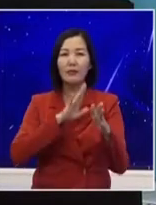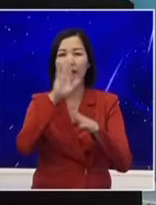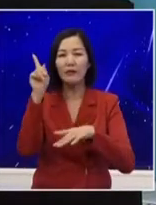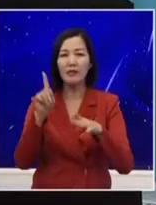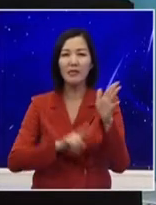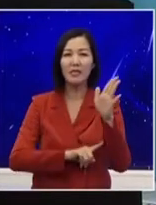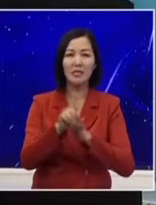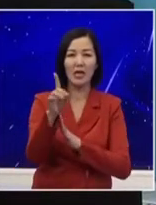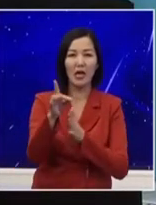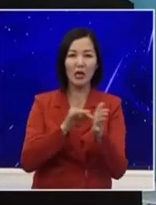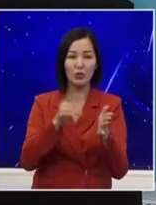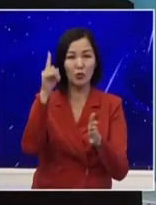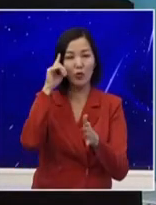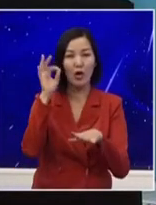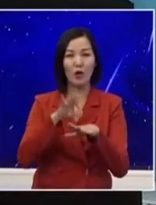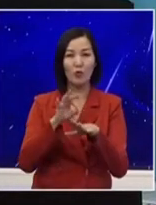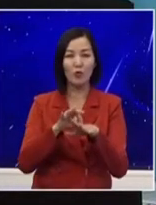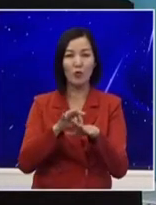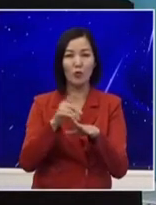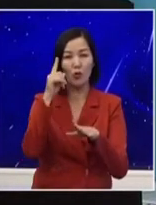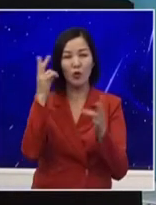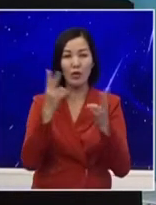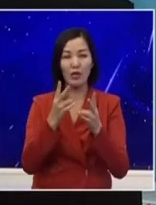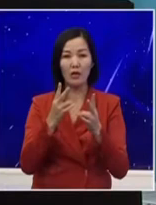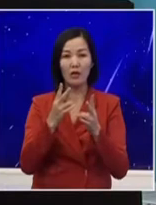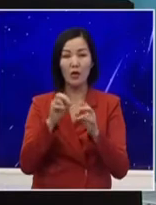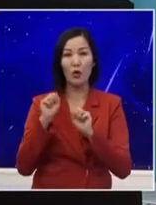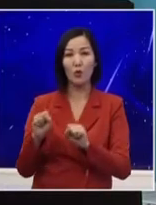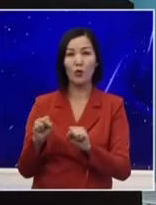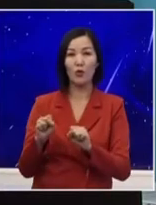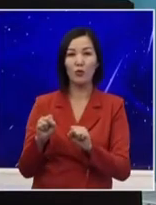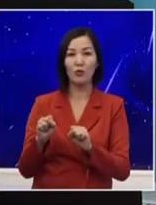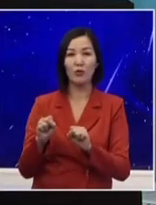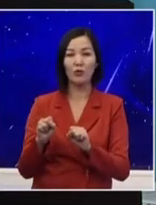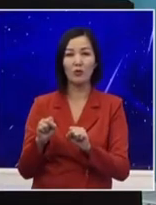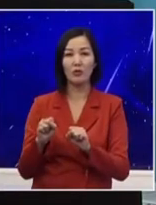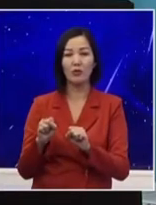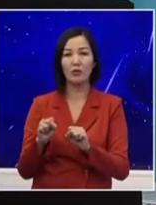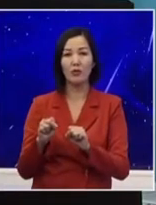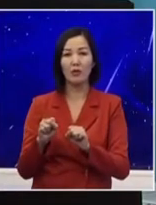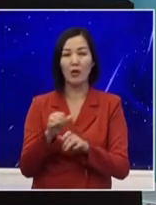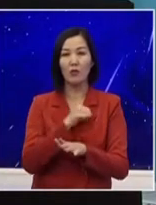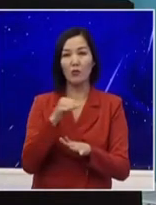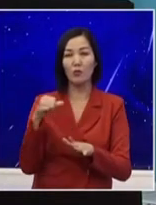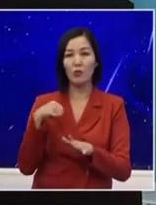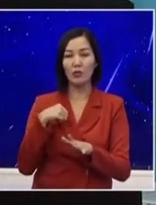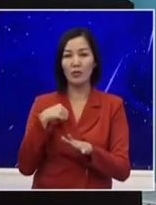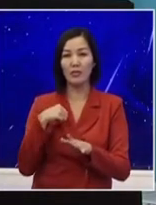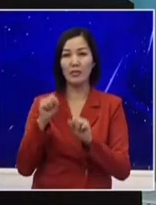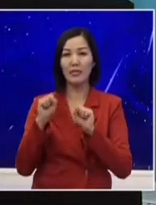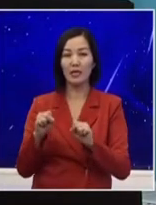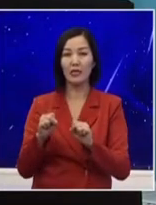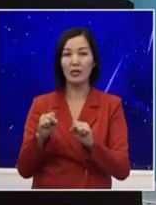соны есіне бірінші коронавирус түсу керек. Что кеткен жоқ. Психология должна быть у людей. Самосохранение,